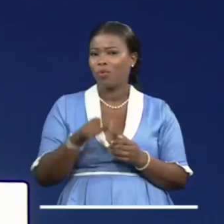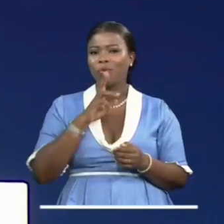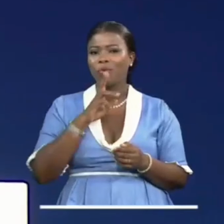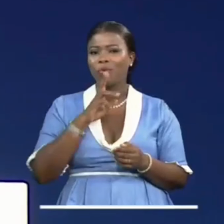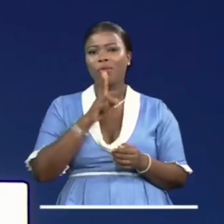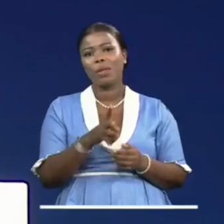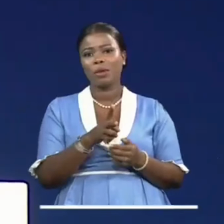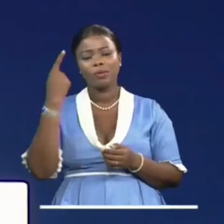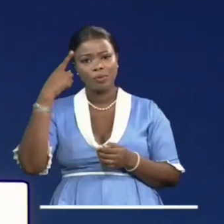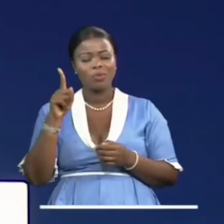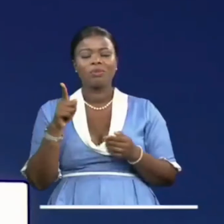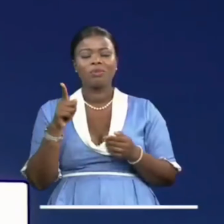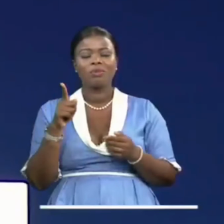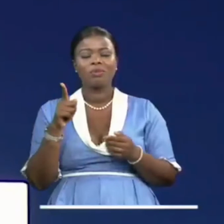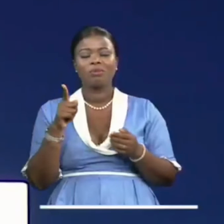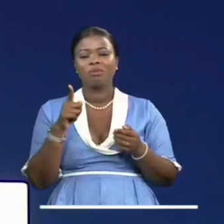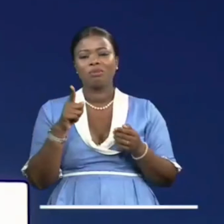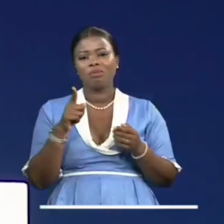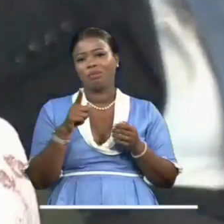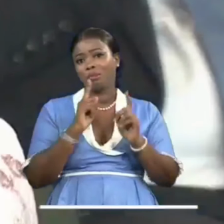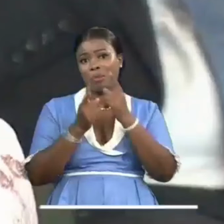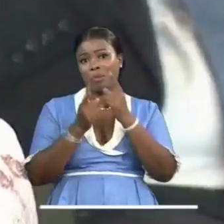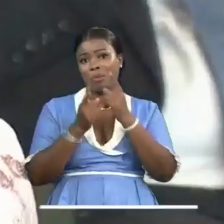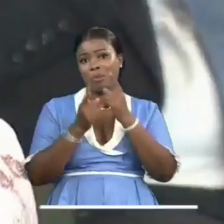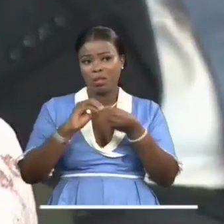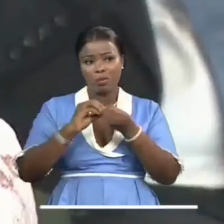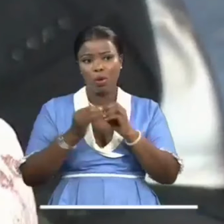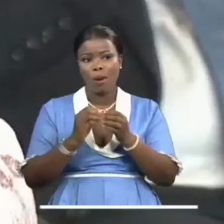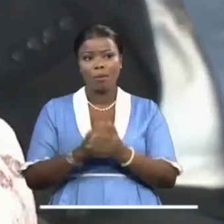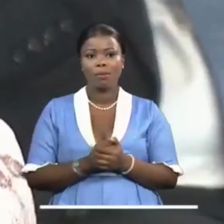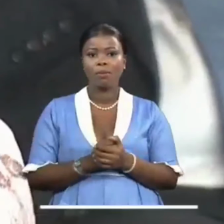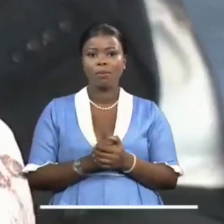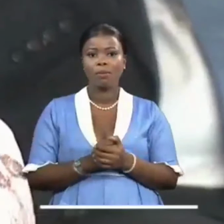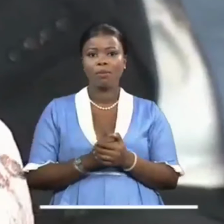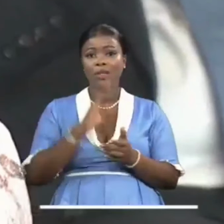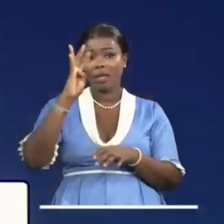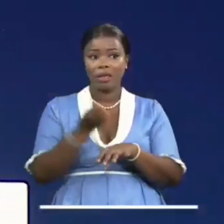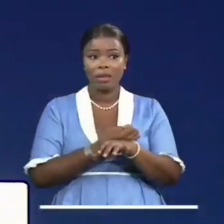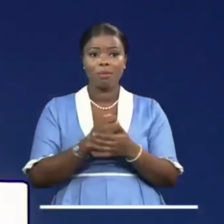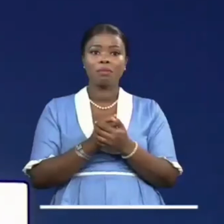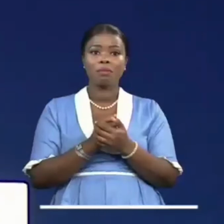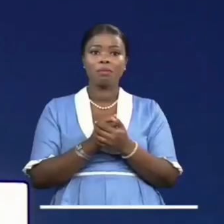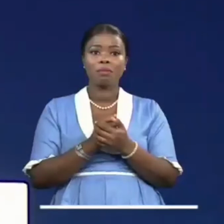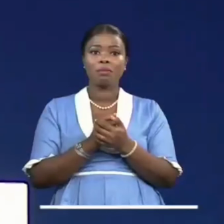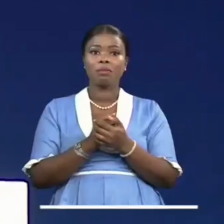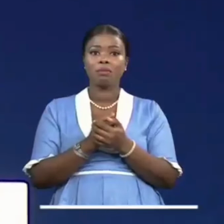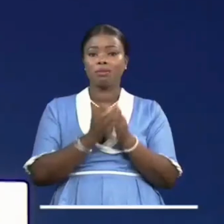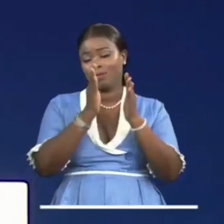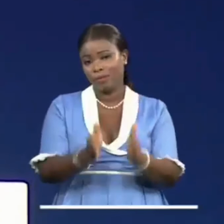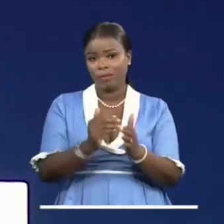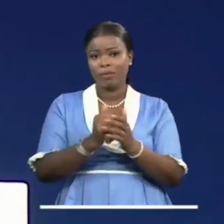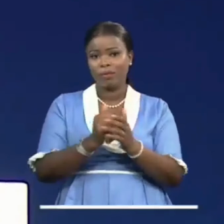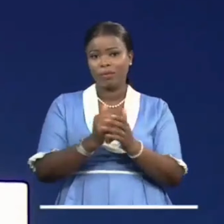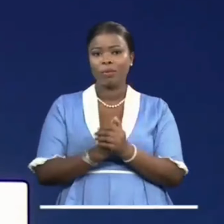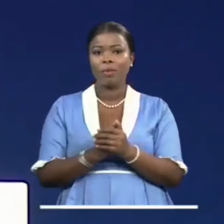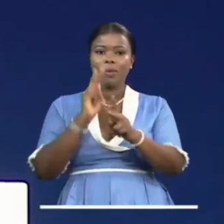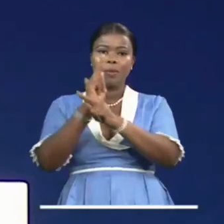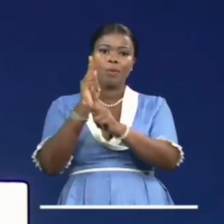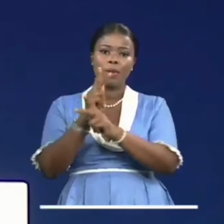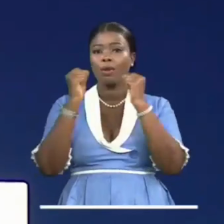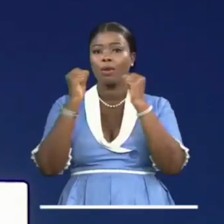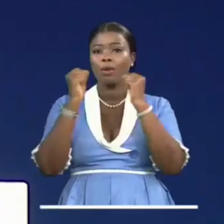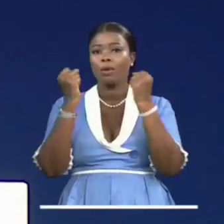adresser ces questions le 4e axe c'est la protection sociale la protection sociale au Sénégal quand vous